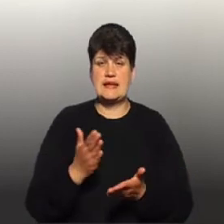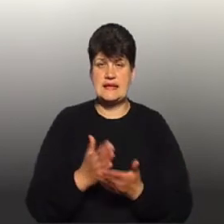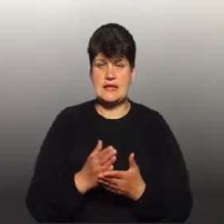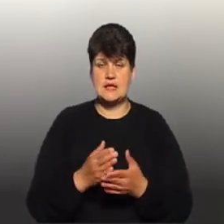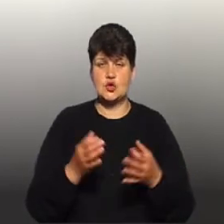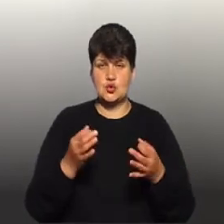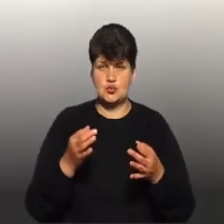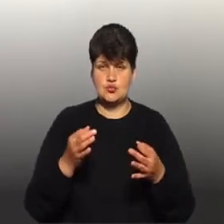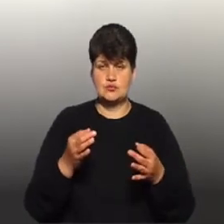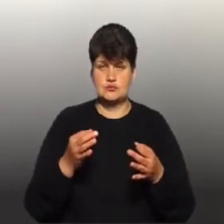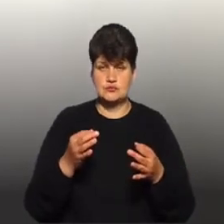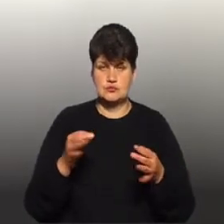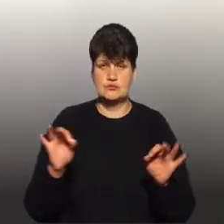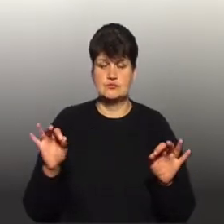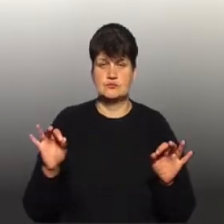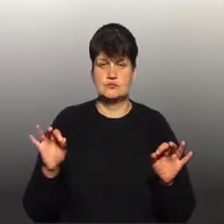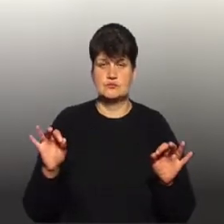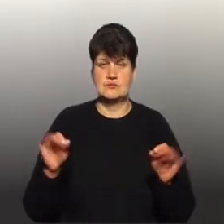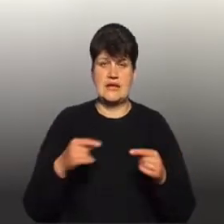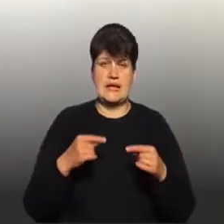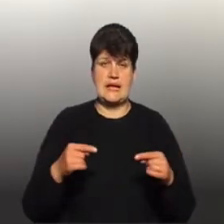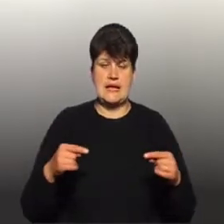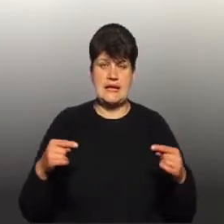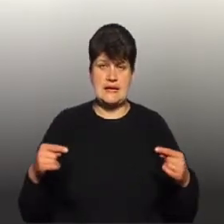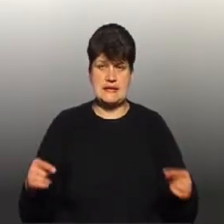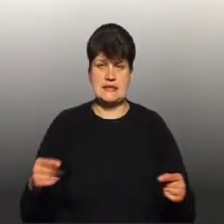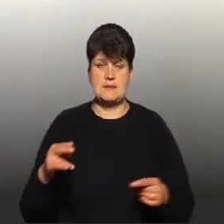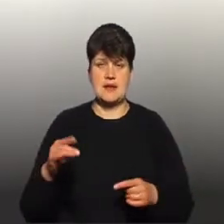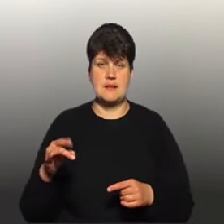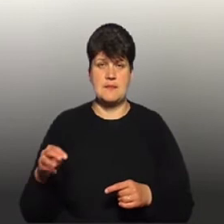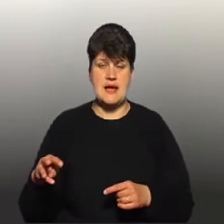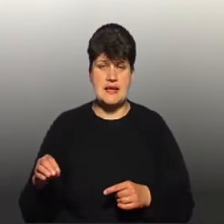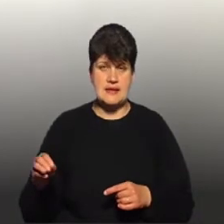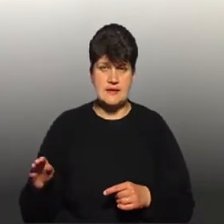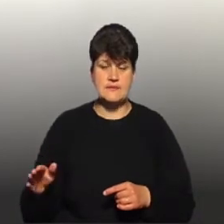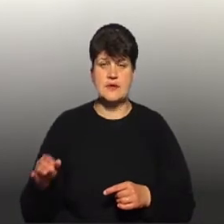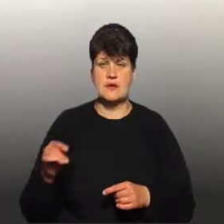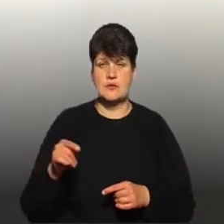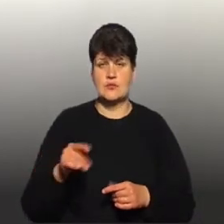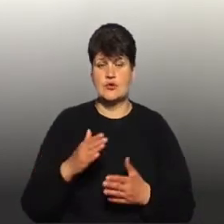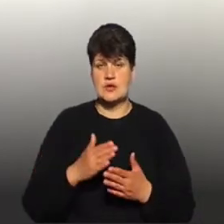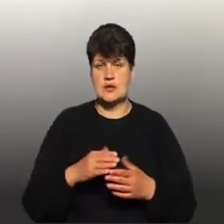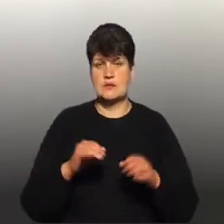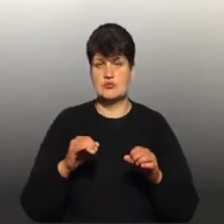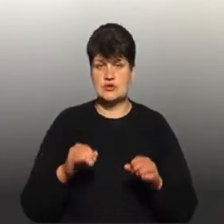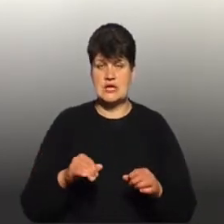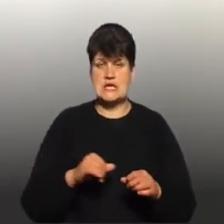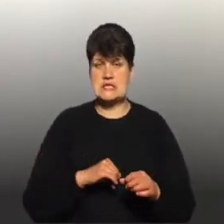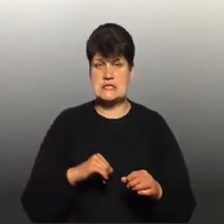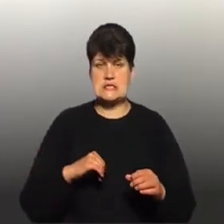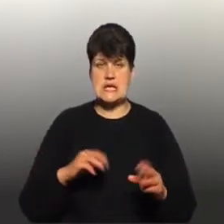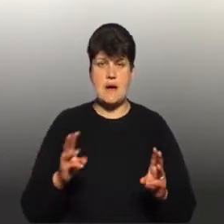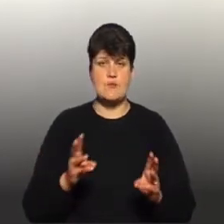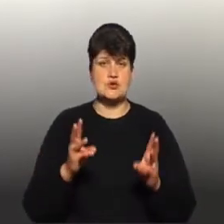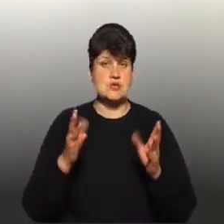ну, скажімо так, різних там предметів і тому подібне, бо є ймовірності і самозагоряння при таких температурах,